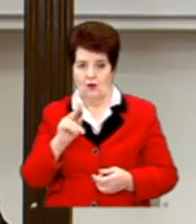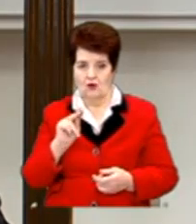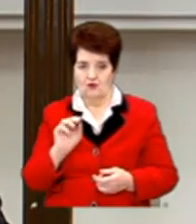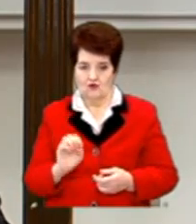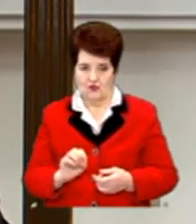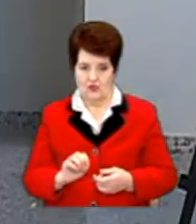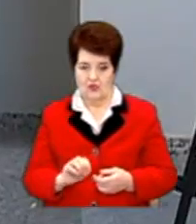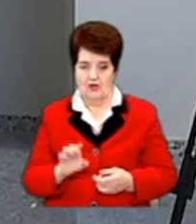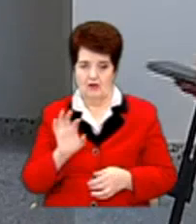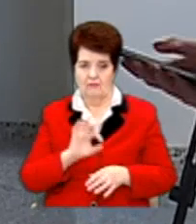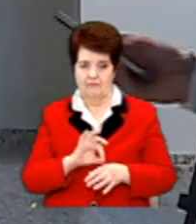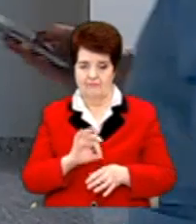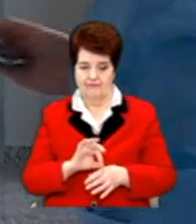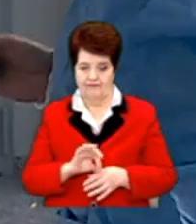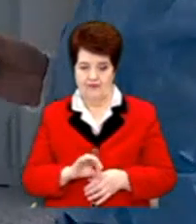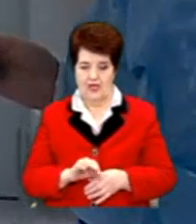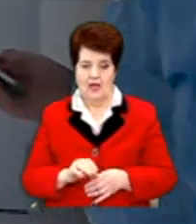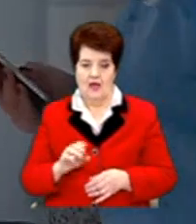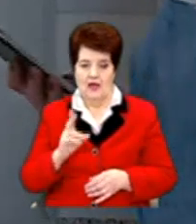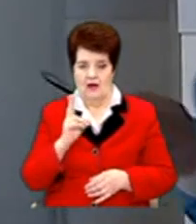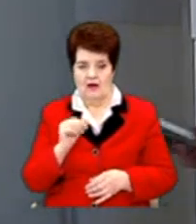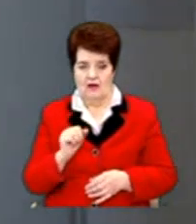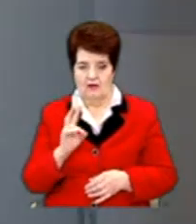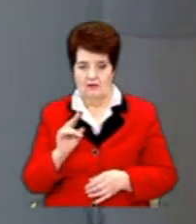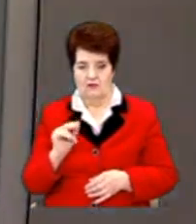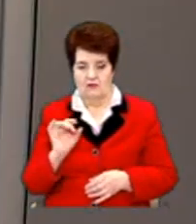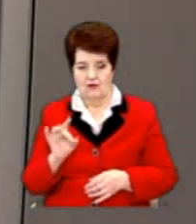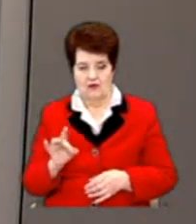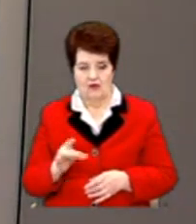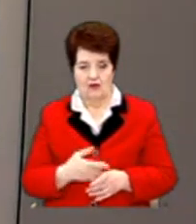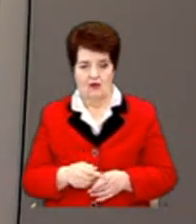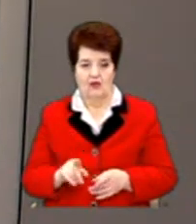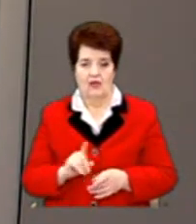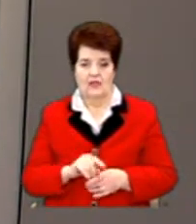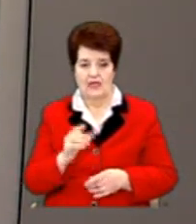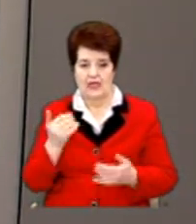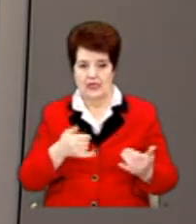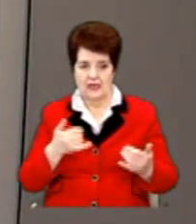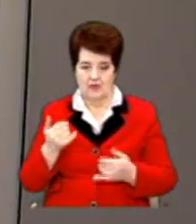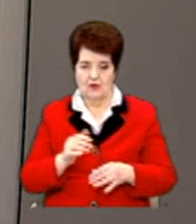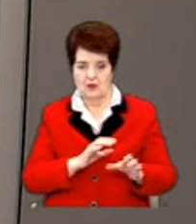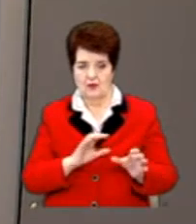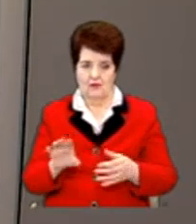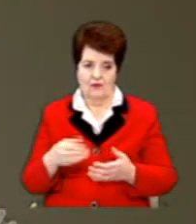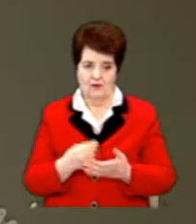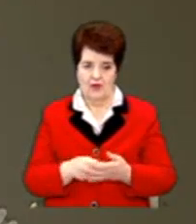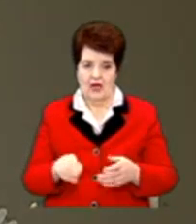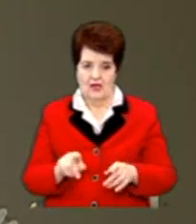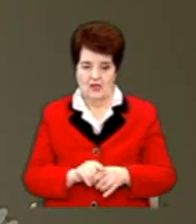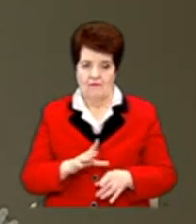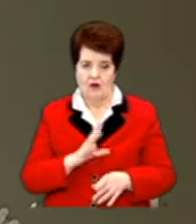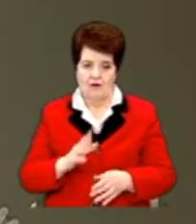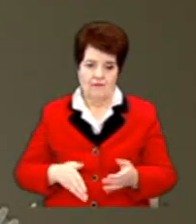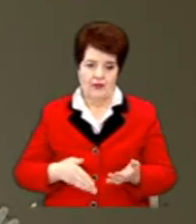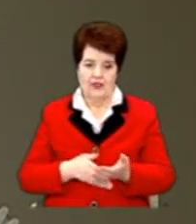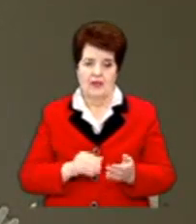stărilor precanceroase. Pentru sporirea accesului pacienților la serviciile de chimioterapie și protecție financiară a acestora vor fi